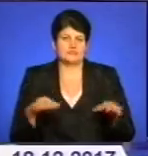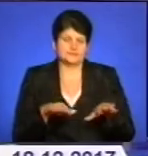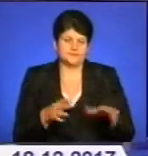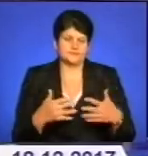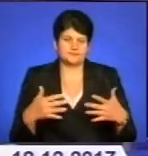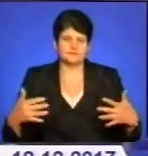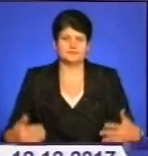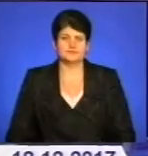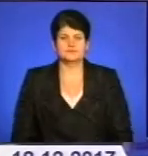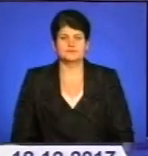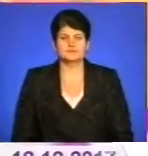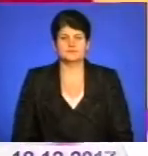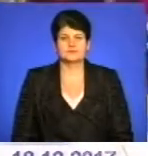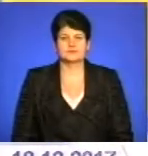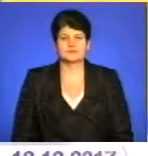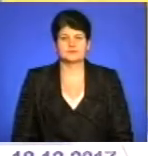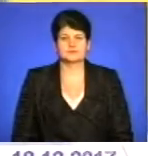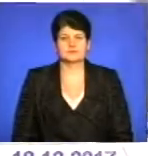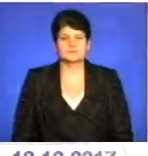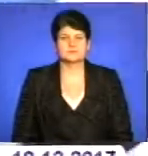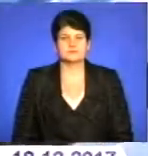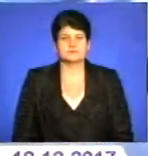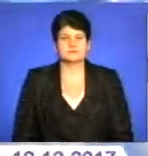обласному центрі зайнятості.